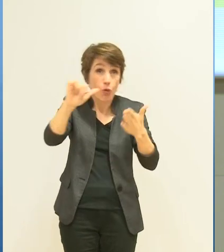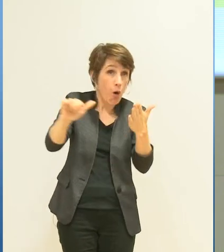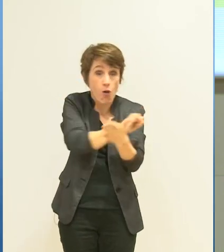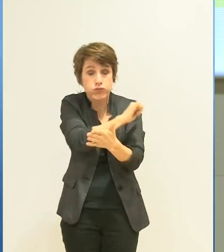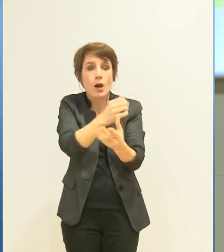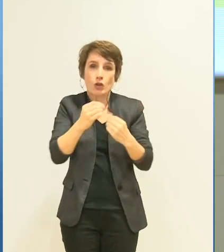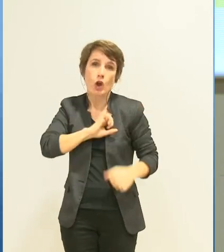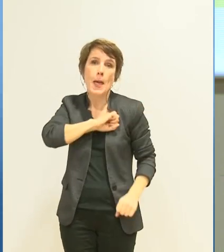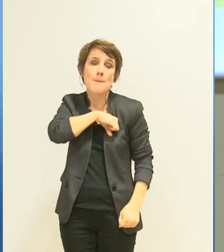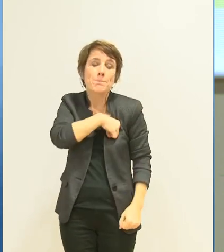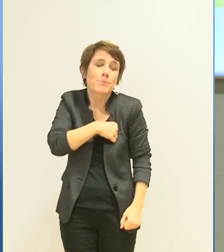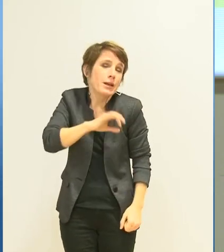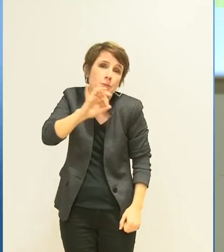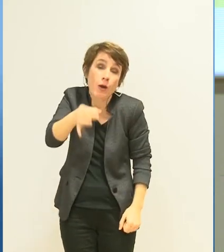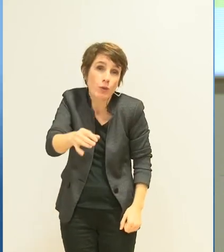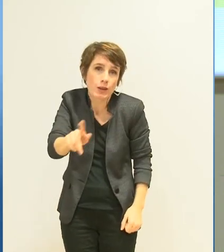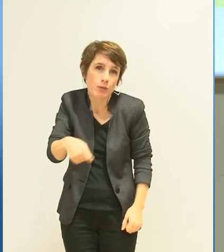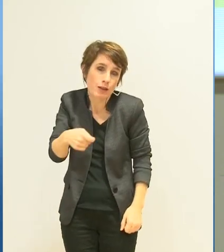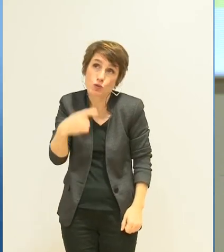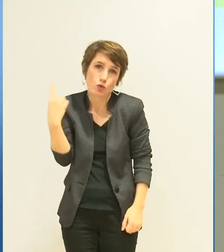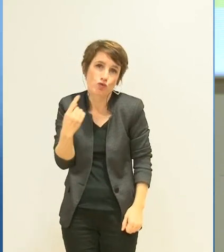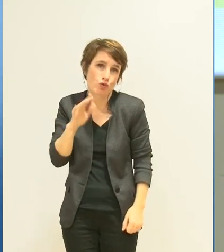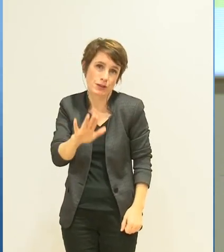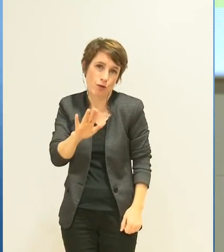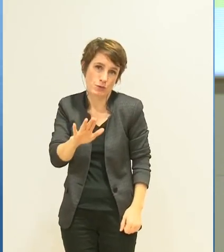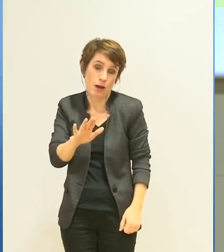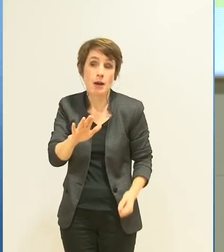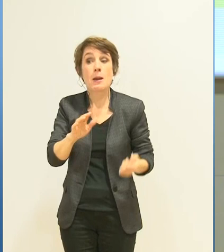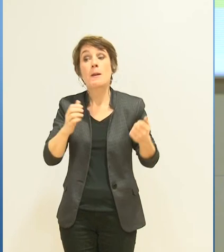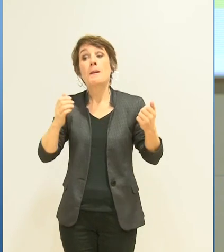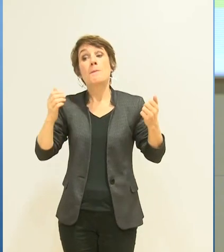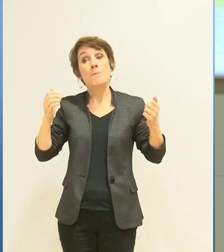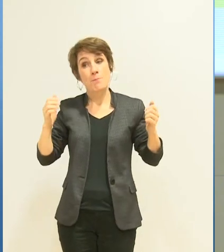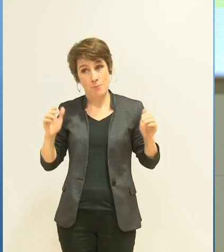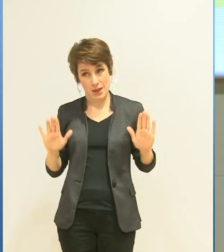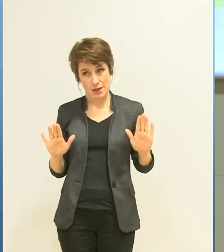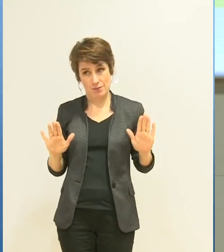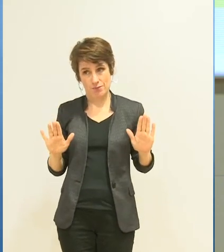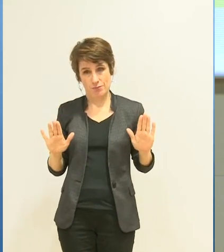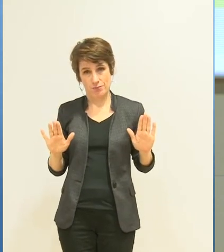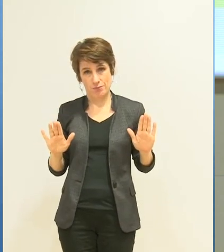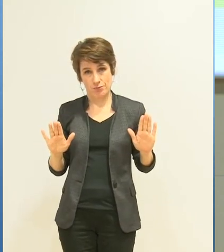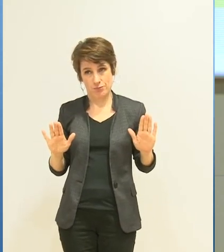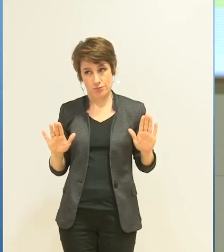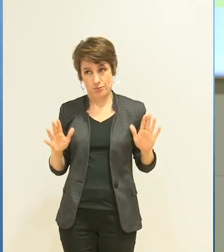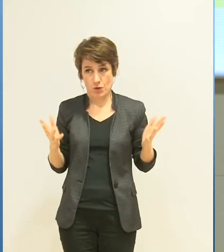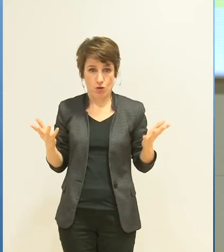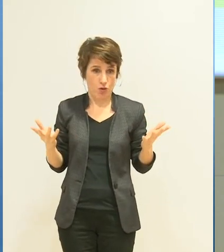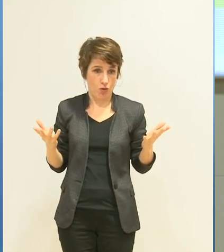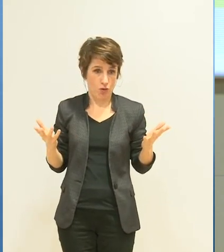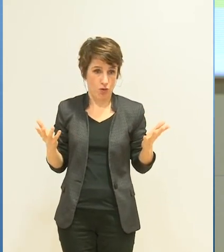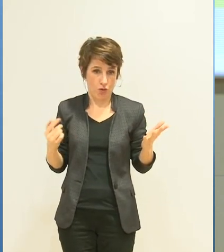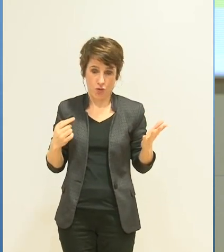de ses parents de le voir des molières mais effectivement comme nous le portons et comme